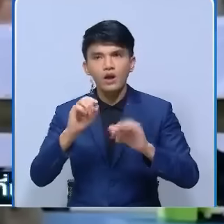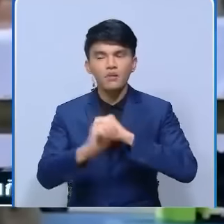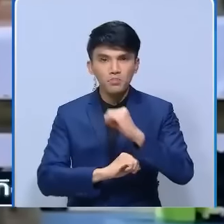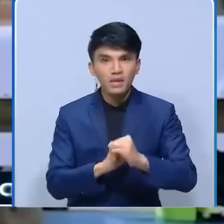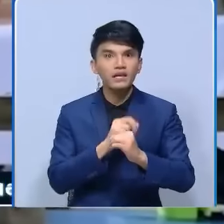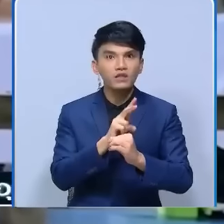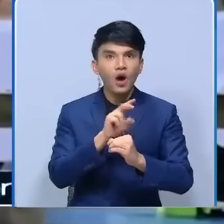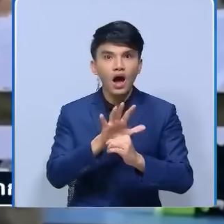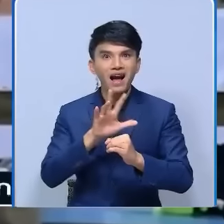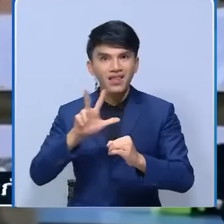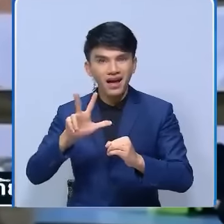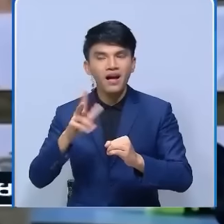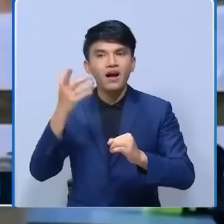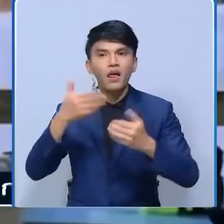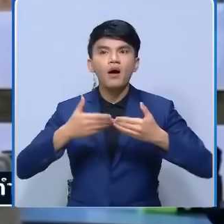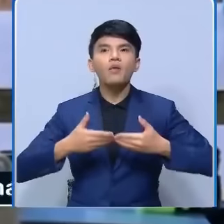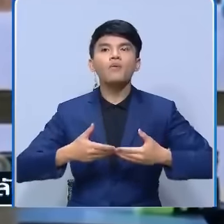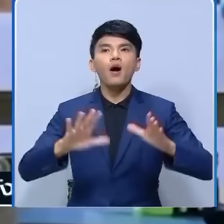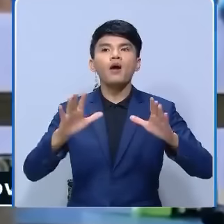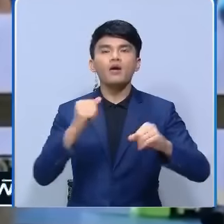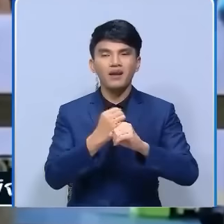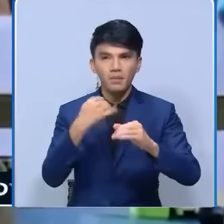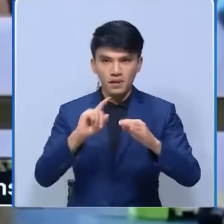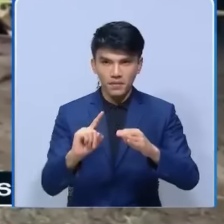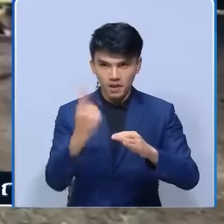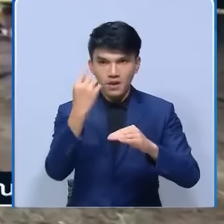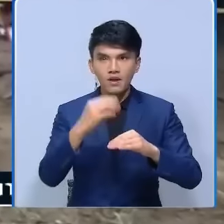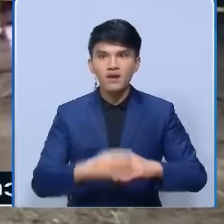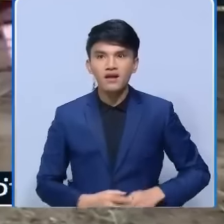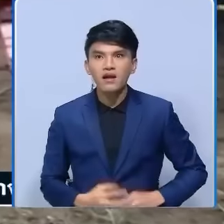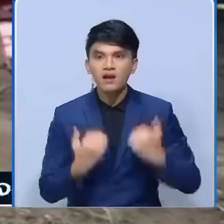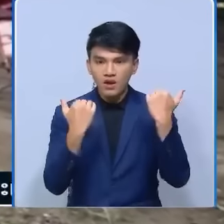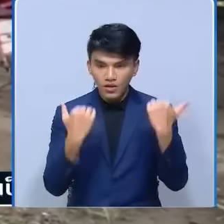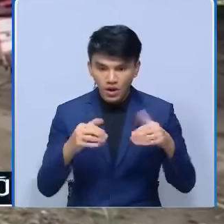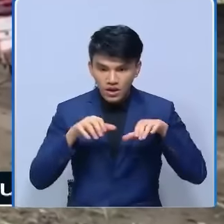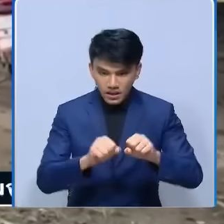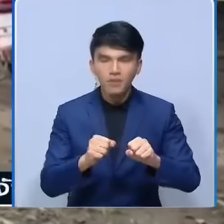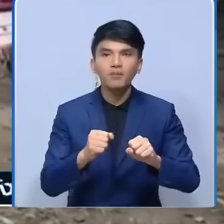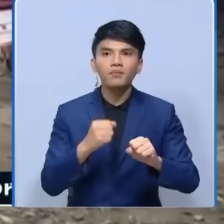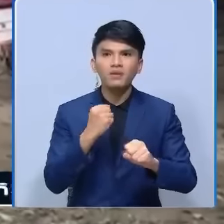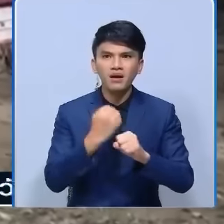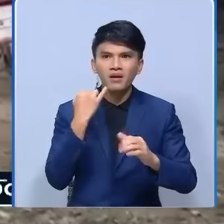ไปผลโทษออกมากลับมาก่อเหตุซ้ำอีกแล้วก็ยังพบว่ามีหมายจับคดีเรียกค่า